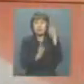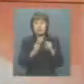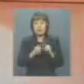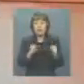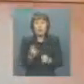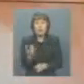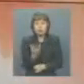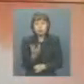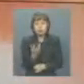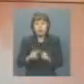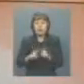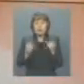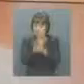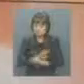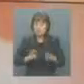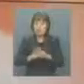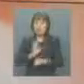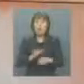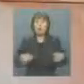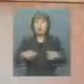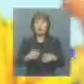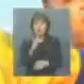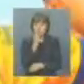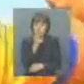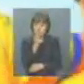เลยทีเดียวติดตามจากคุณวิริยะตันนุกุลกิจค่ะ